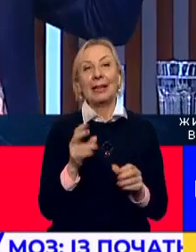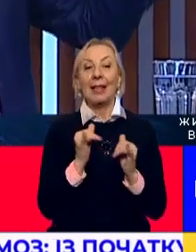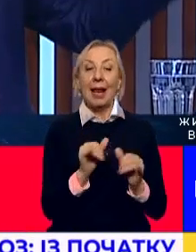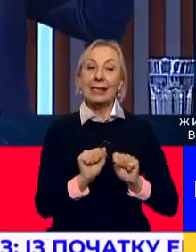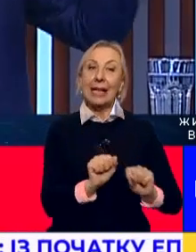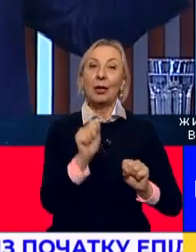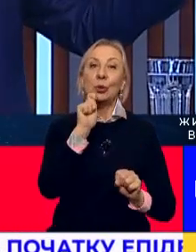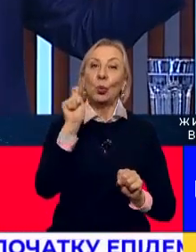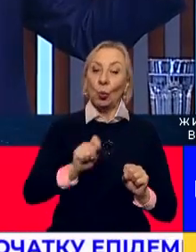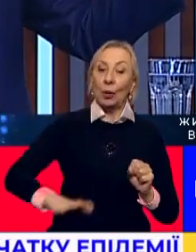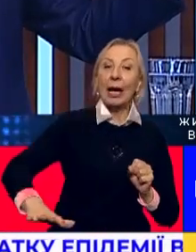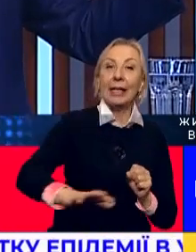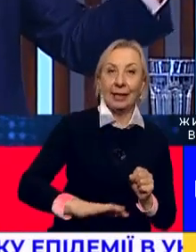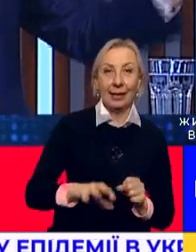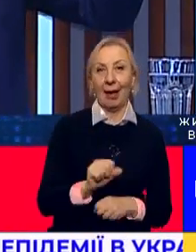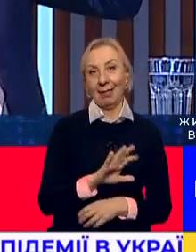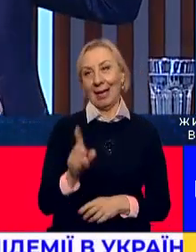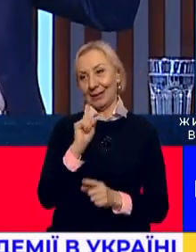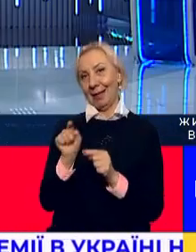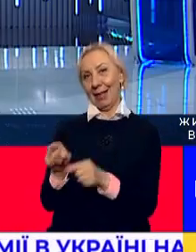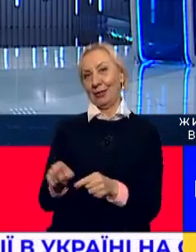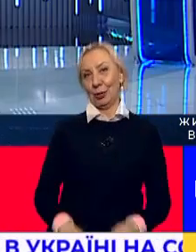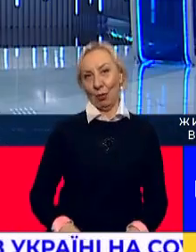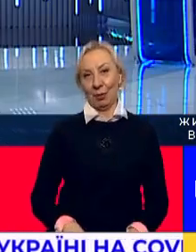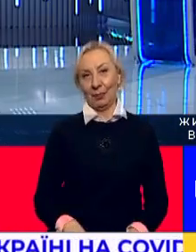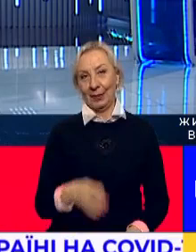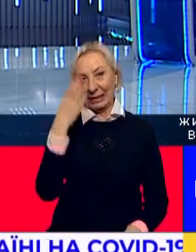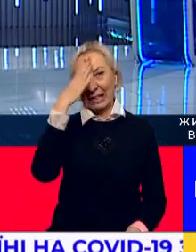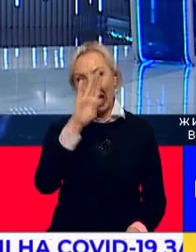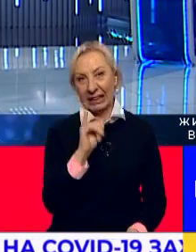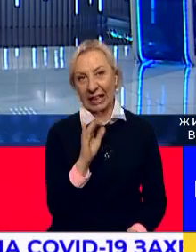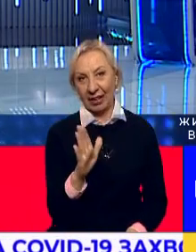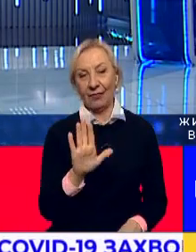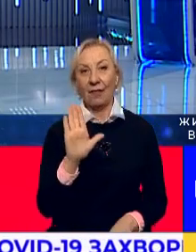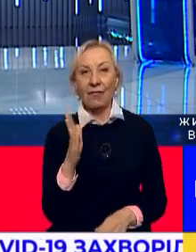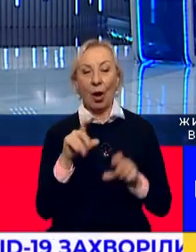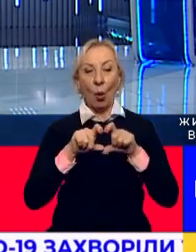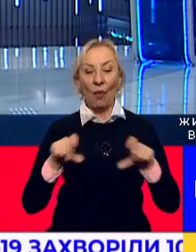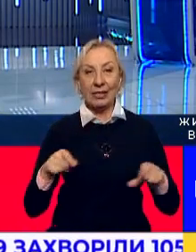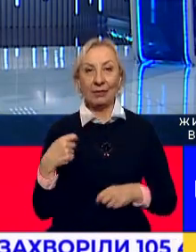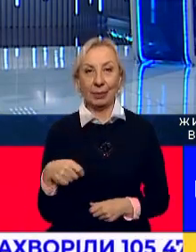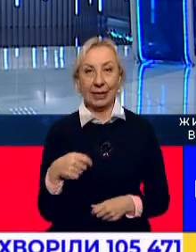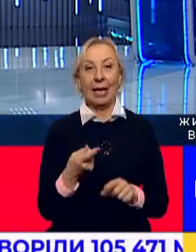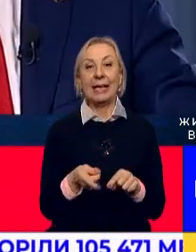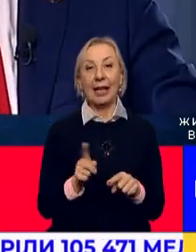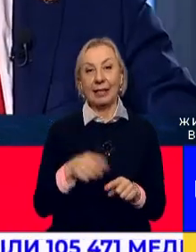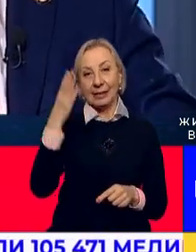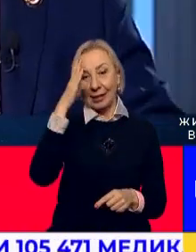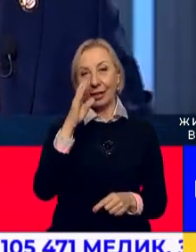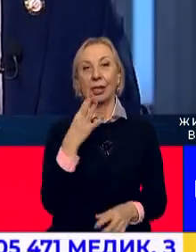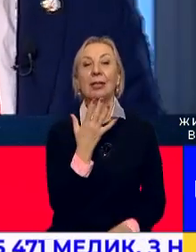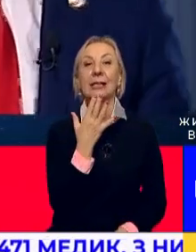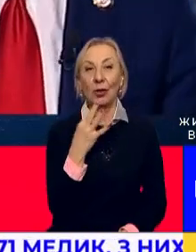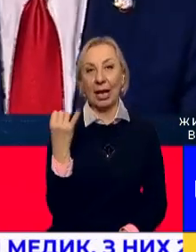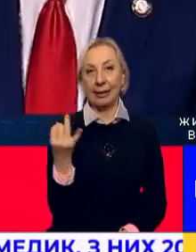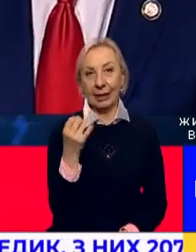для захисту Зеленського в президентському кріслі. А не для захисту зрадників в офісі президента, які зраджують національні інтереси України.